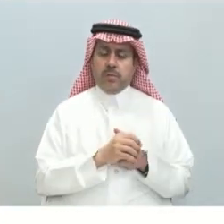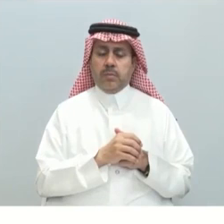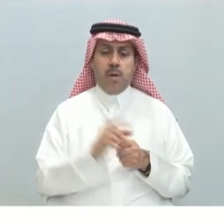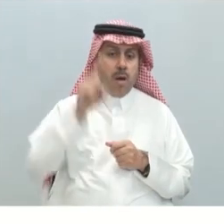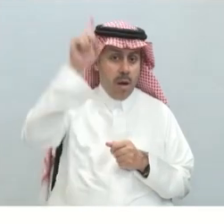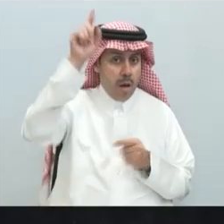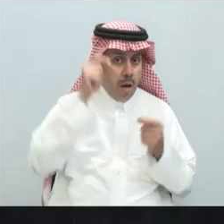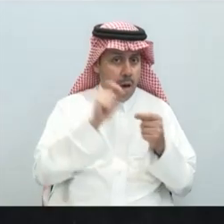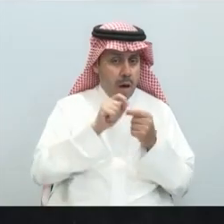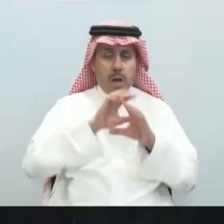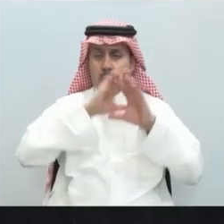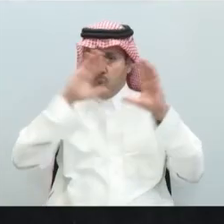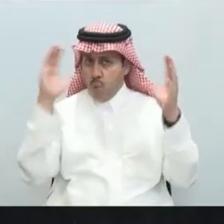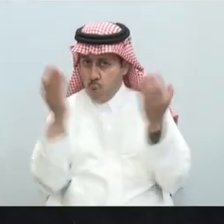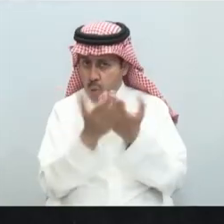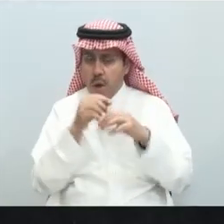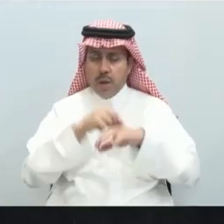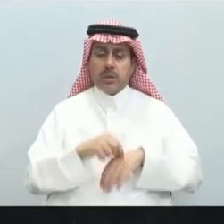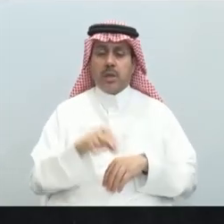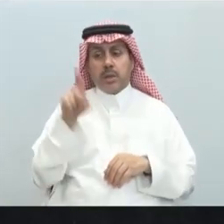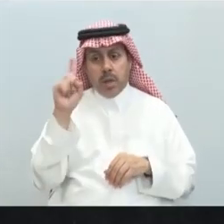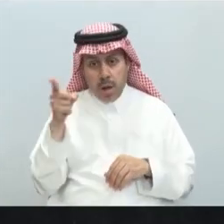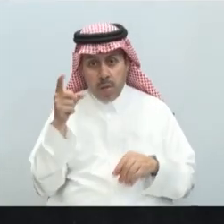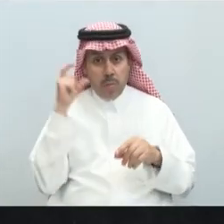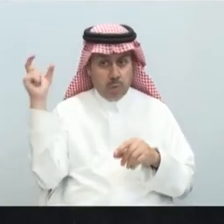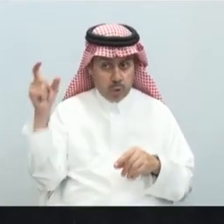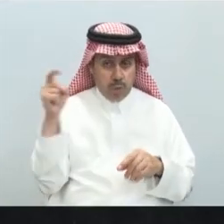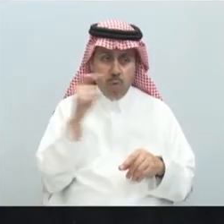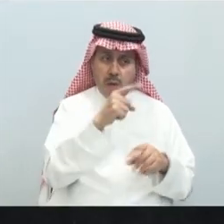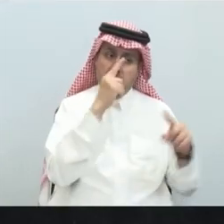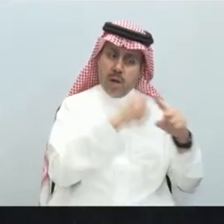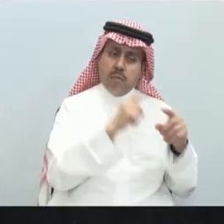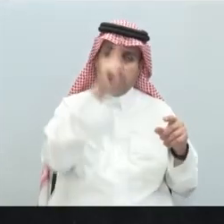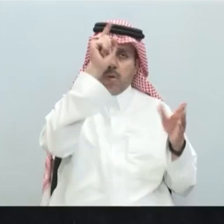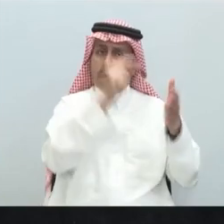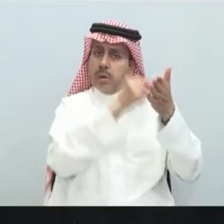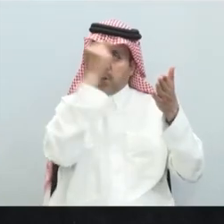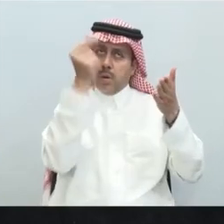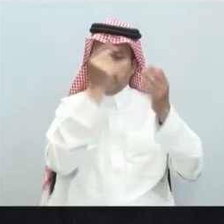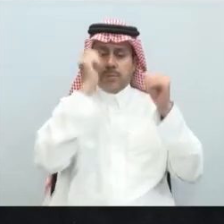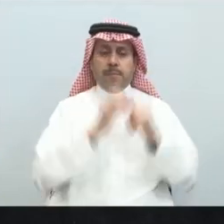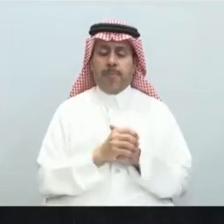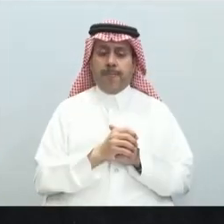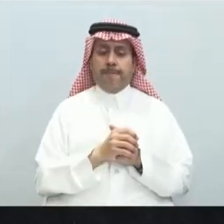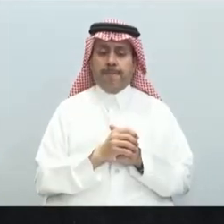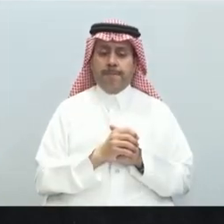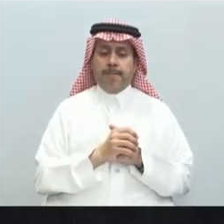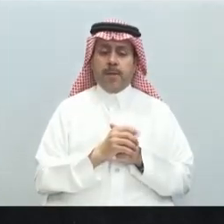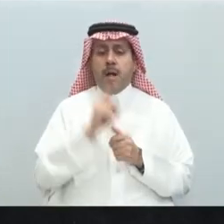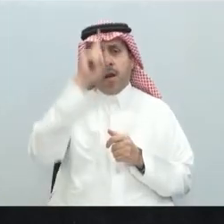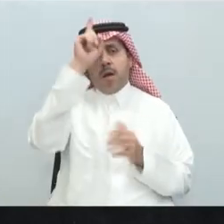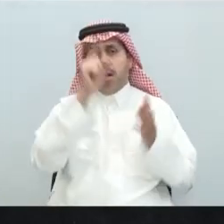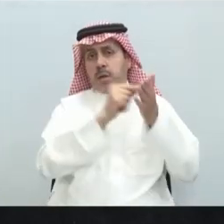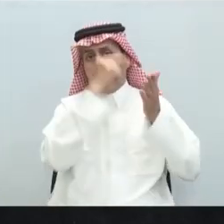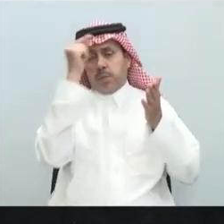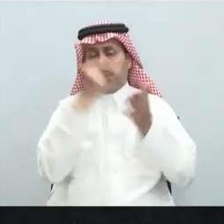فمنكم كافر ومنكم مؤمن والله تعالى له الحكمه البالغه قدر جل وعلا ان من الناس من يكون مؤمنا